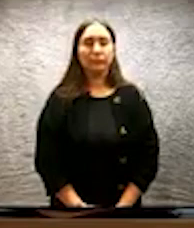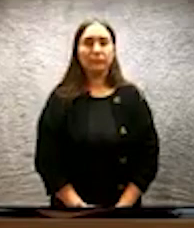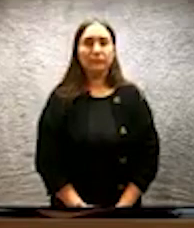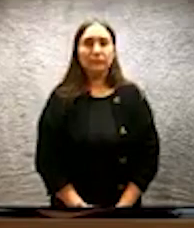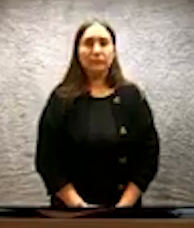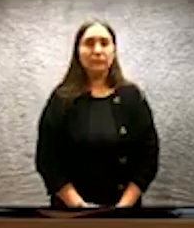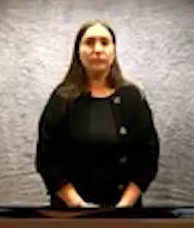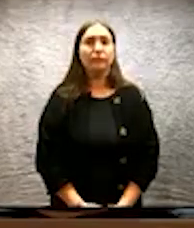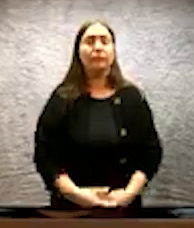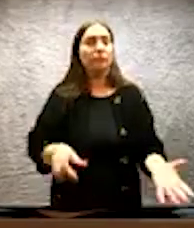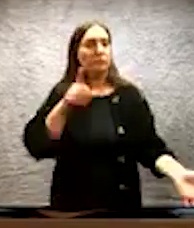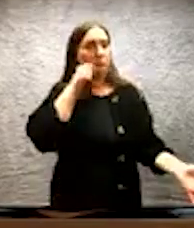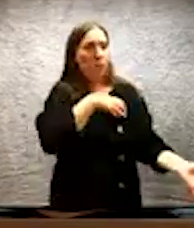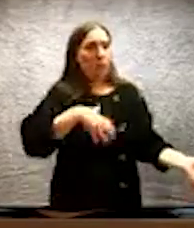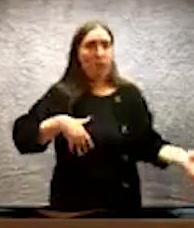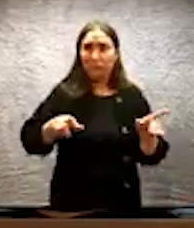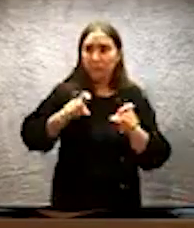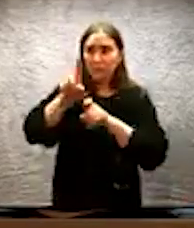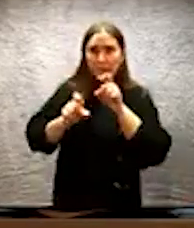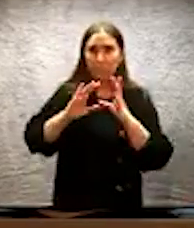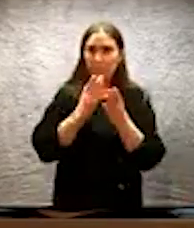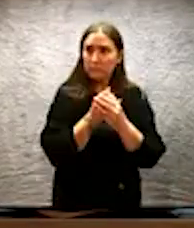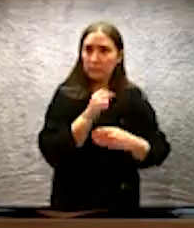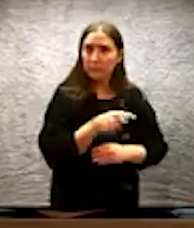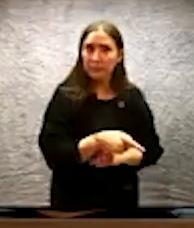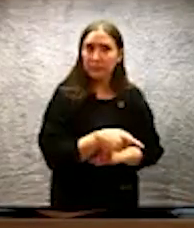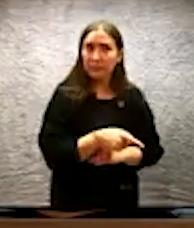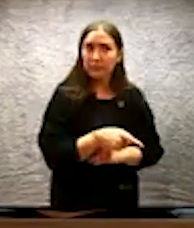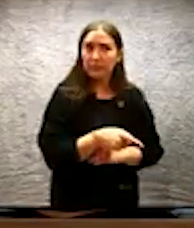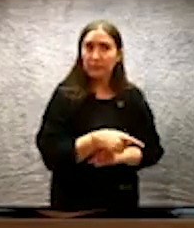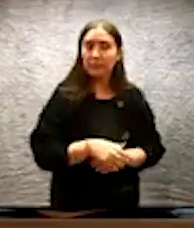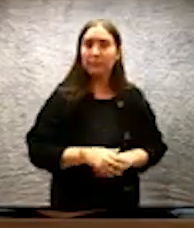Y a-t-il des questions sur cette délibération ?